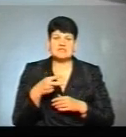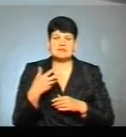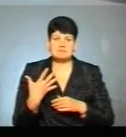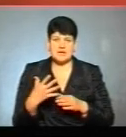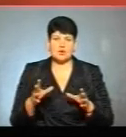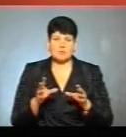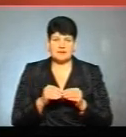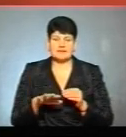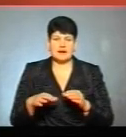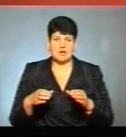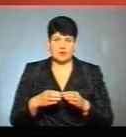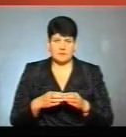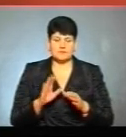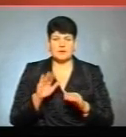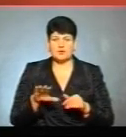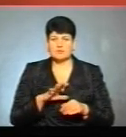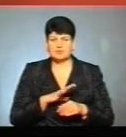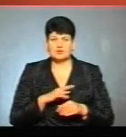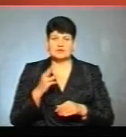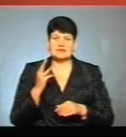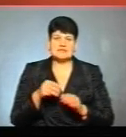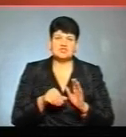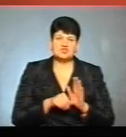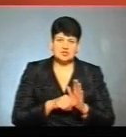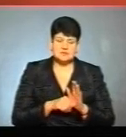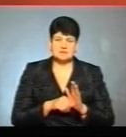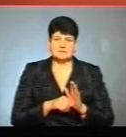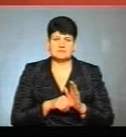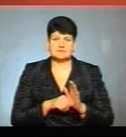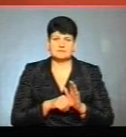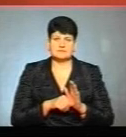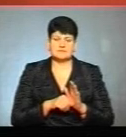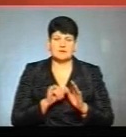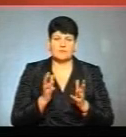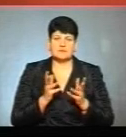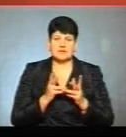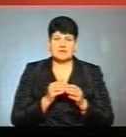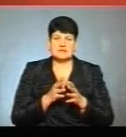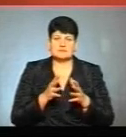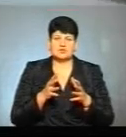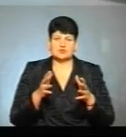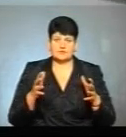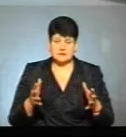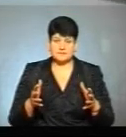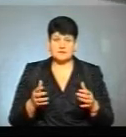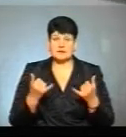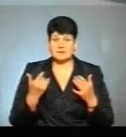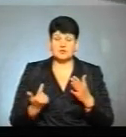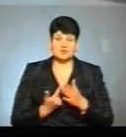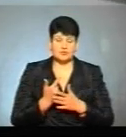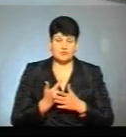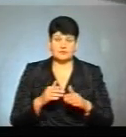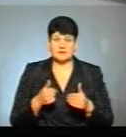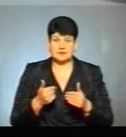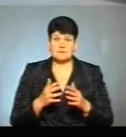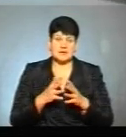25 об'єднаних територіальних громад. Потім було їх стало 36, і потім кількість збільшилась і збільшилась. Тепер ми знову поставили